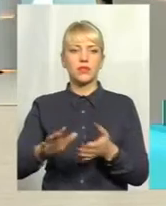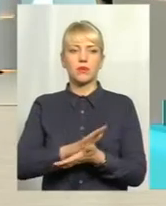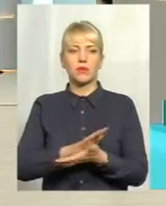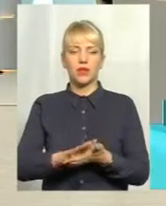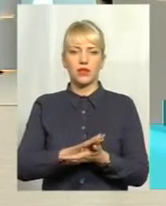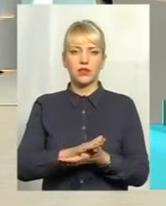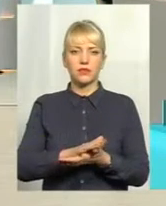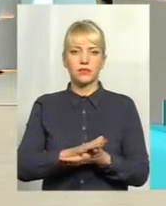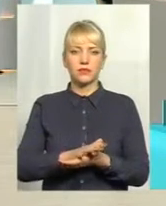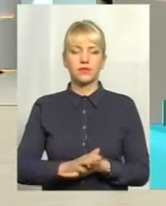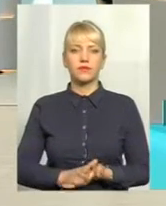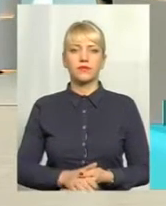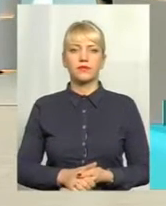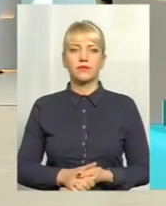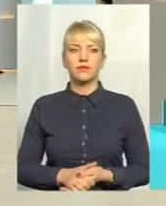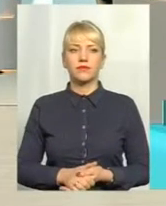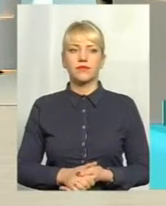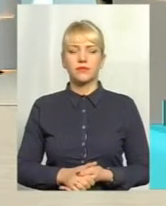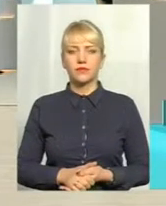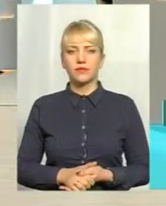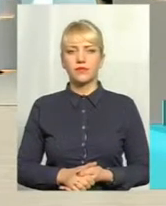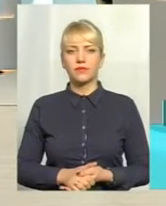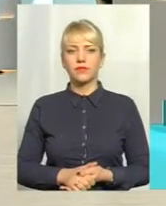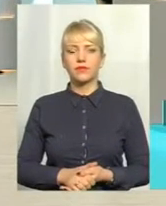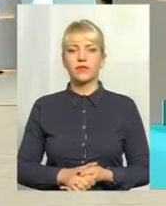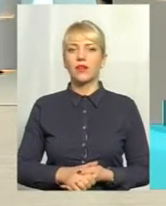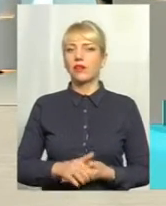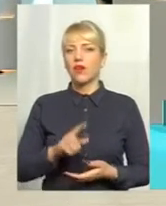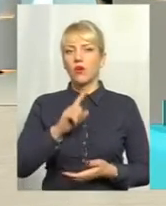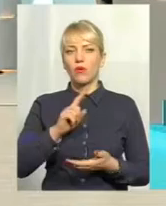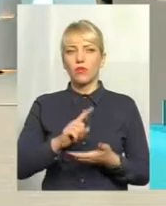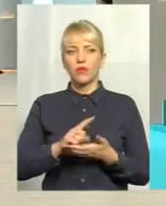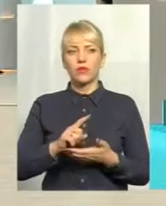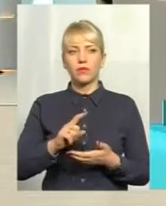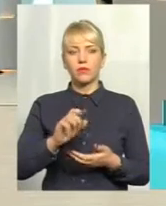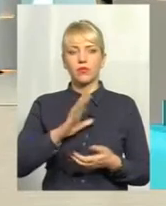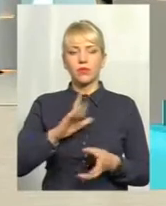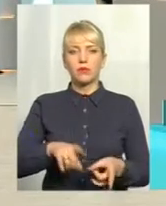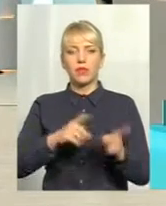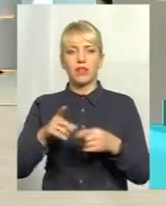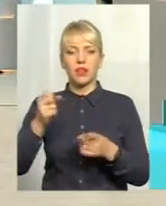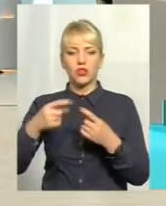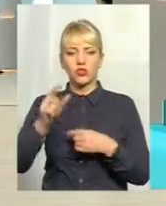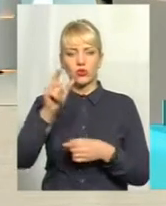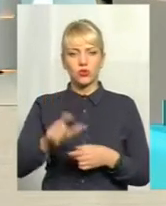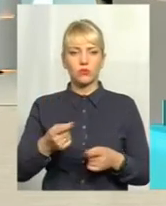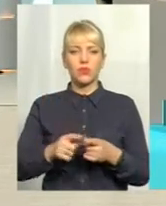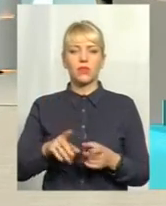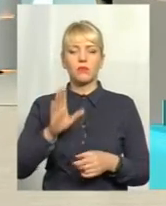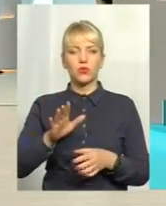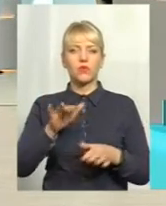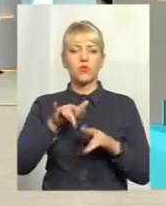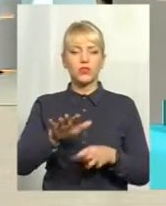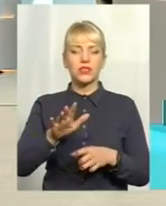прибирання, і відповідно, в залежності від тих умов договору, обов'язок утримання може бути перекладений на іншу особу. Тобто тут вже це вже буде в